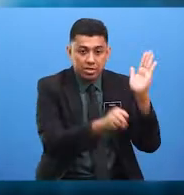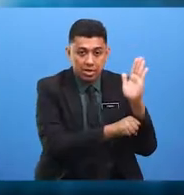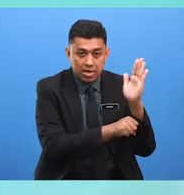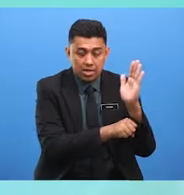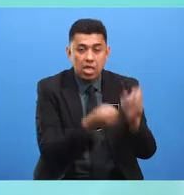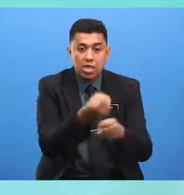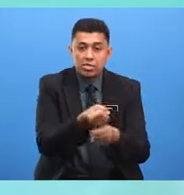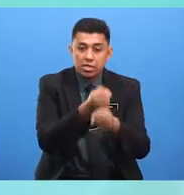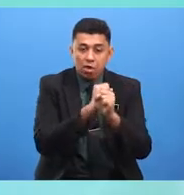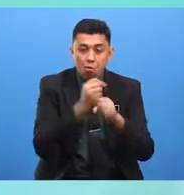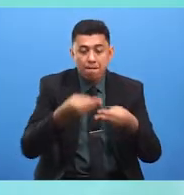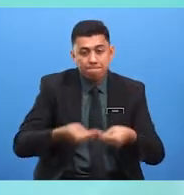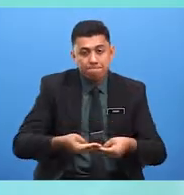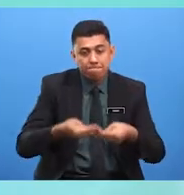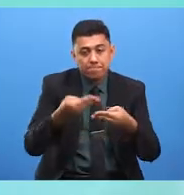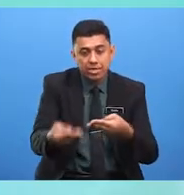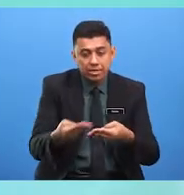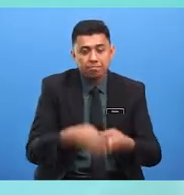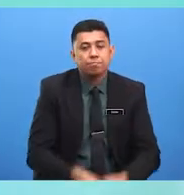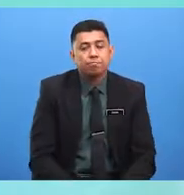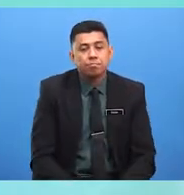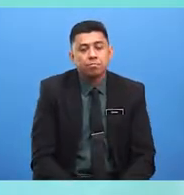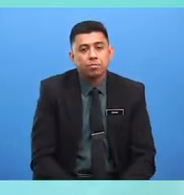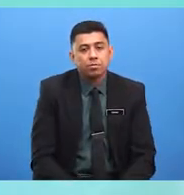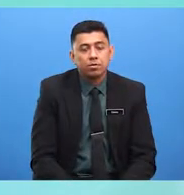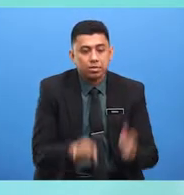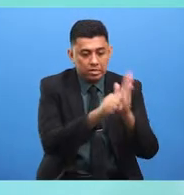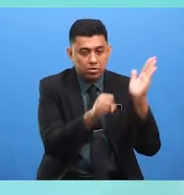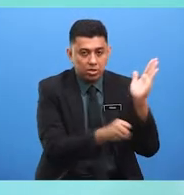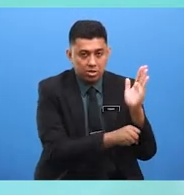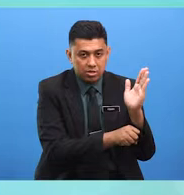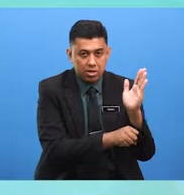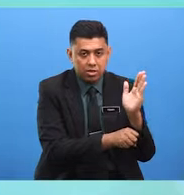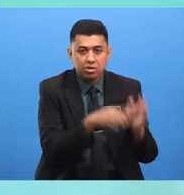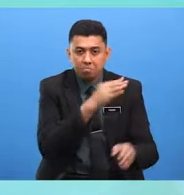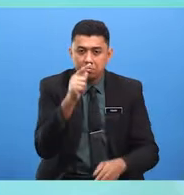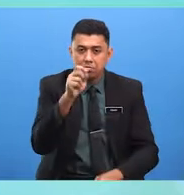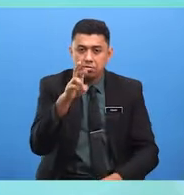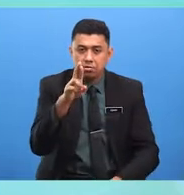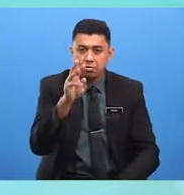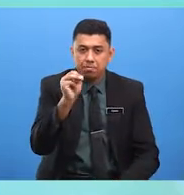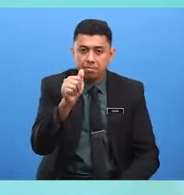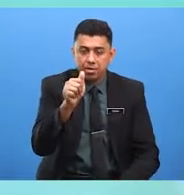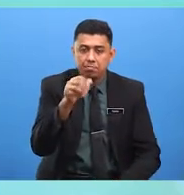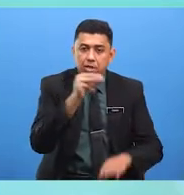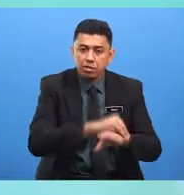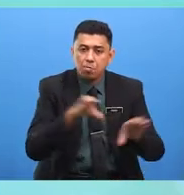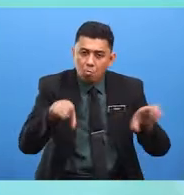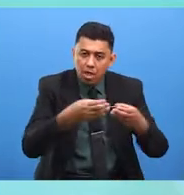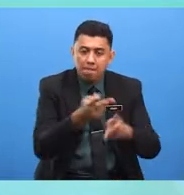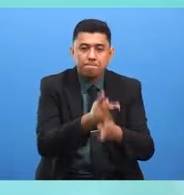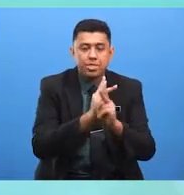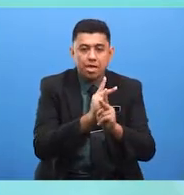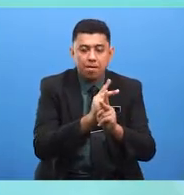beli syarat sewa beli merupakan syarat dan termasuk masih membuat pinjaman sewa-beli